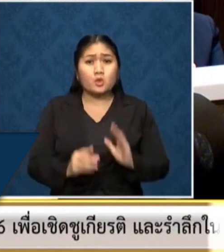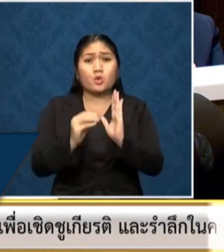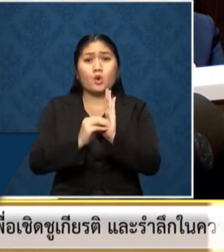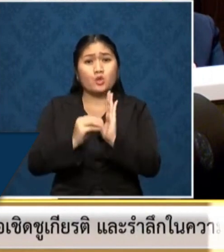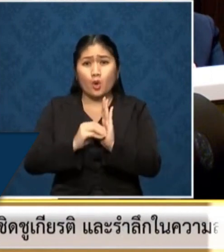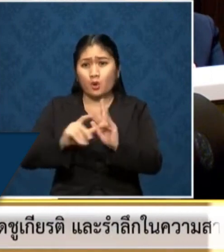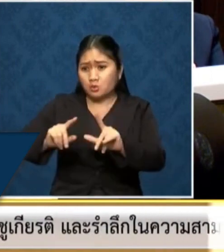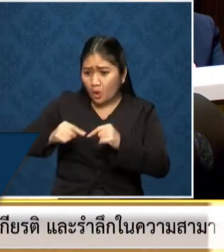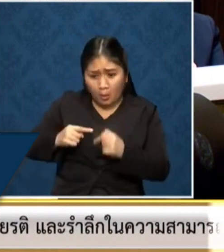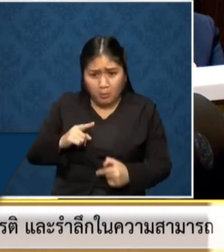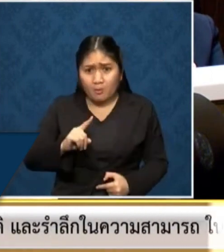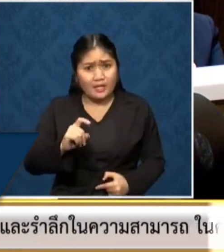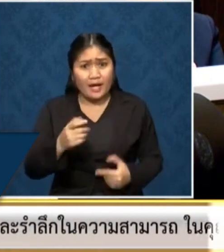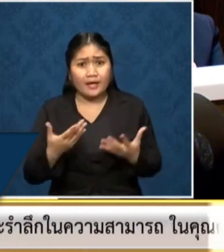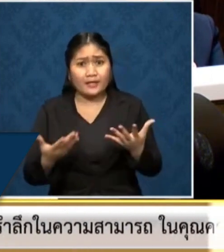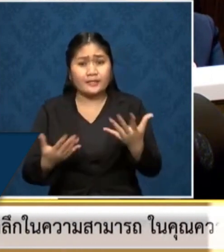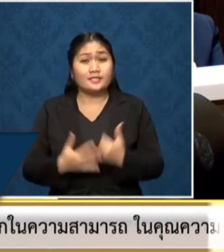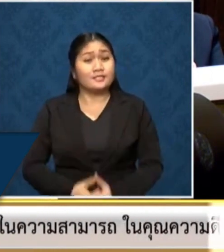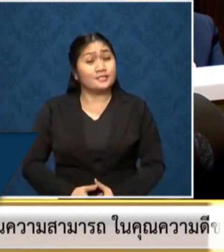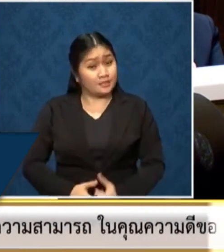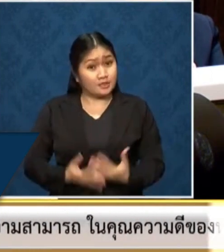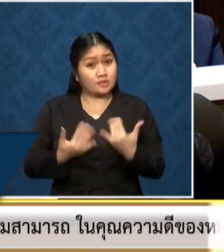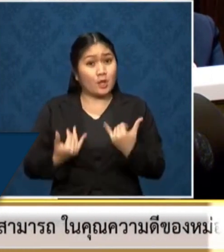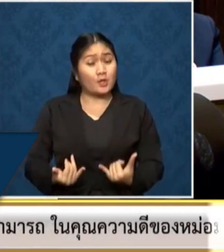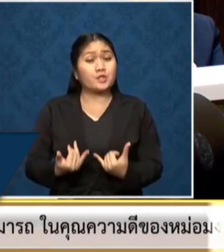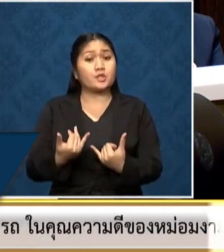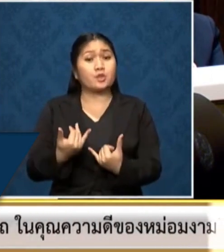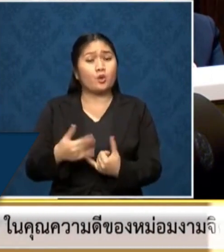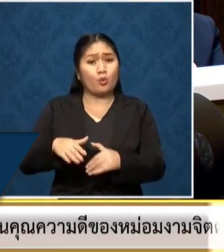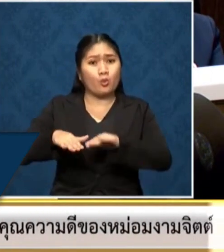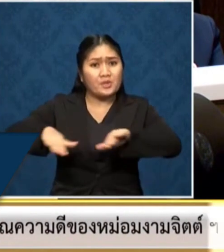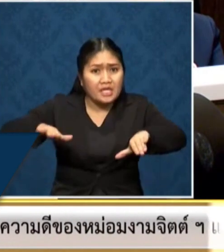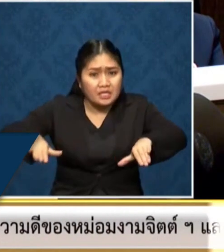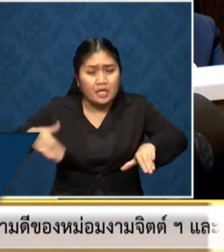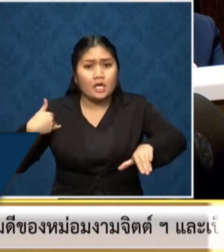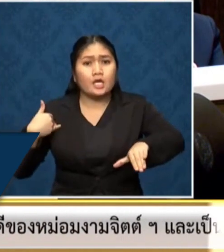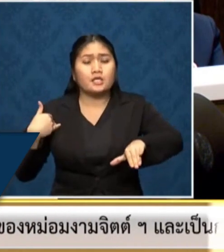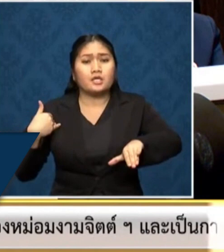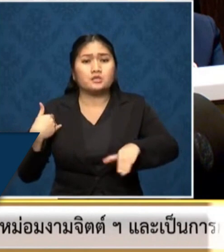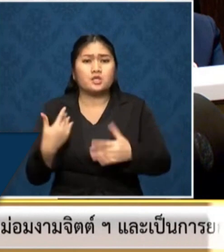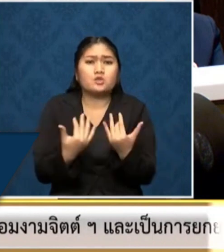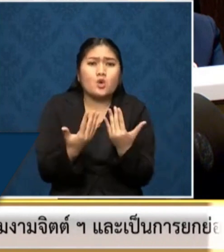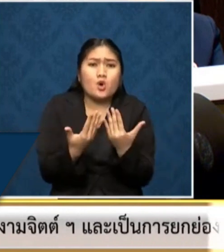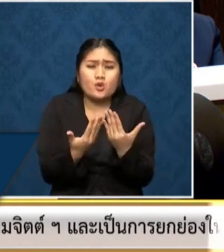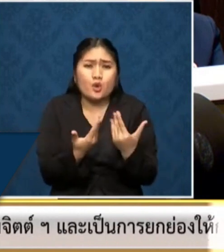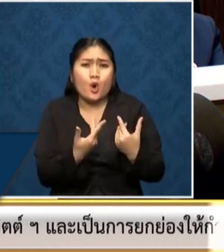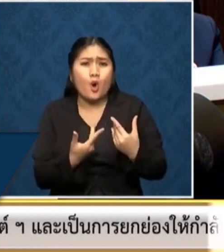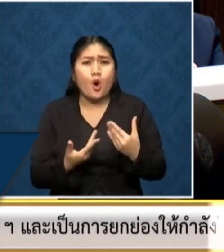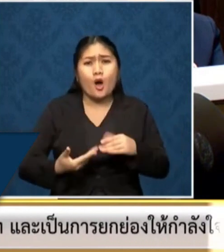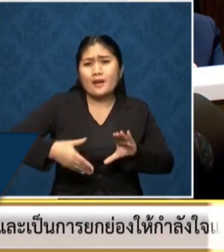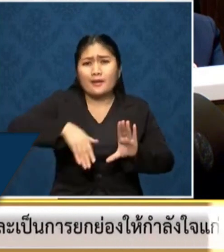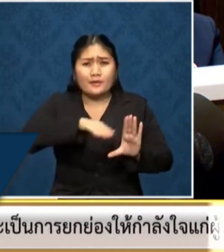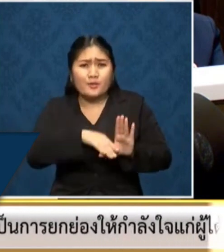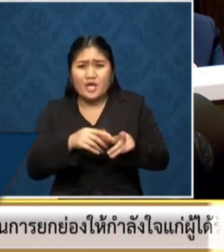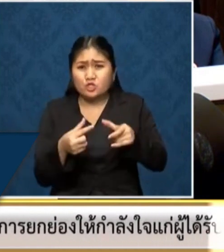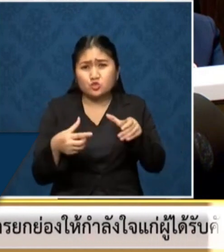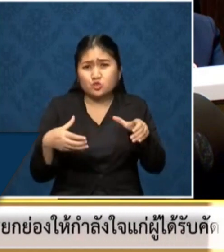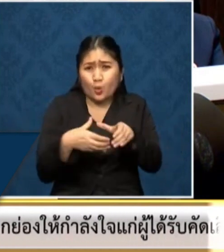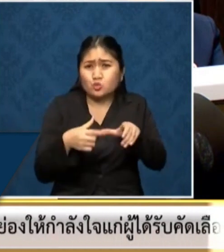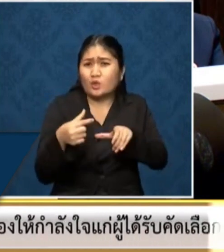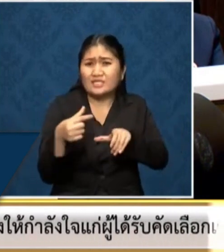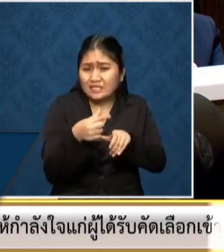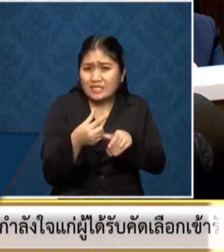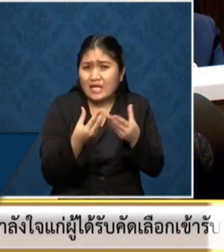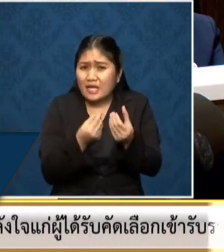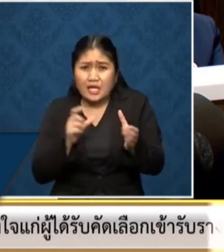ตอบเราไม่ได้เลยนะนาทีนี้ว่า คุณมีเด็กที่กำลงรอจะขึ้น Welt.ธเบีนจีย์ โรงรหัศ